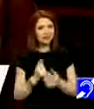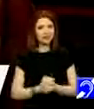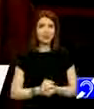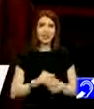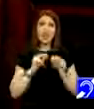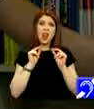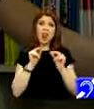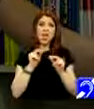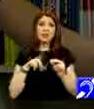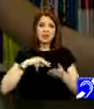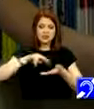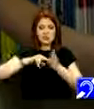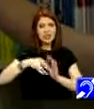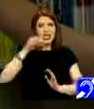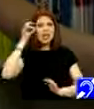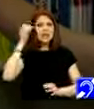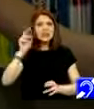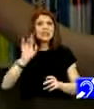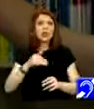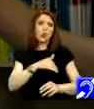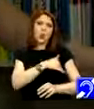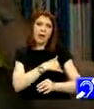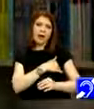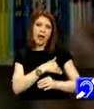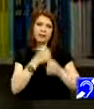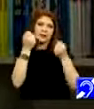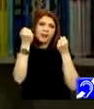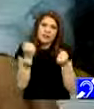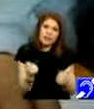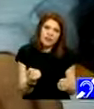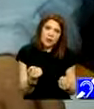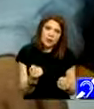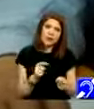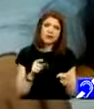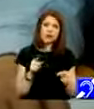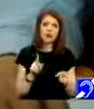Lecțiile sunt structurate în funcție de gradul de dificultate conform cadrului european de referință.